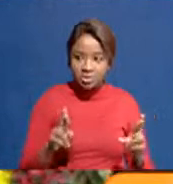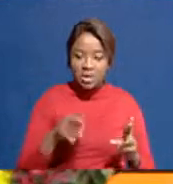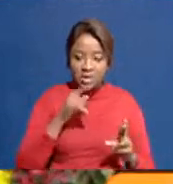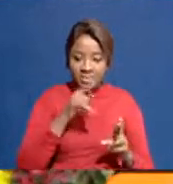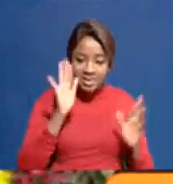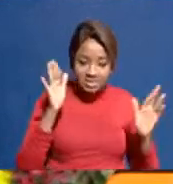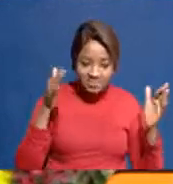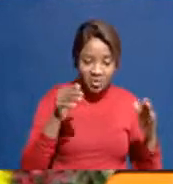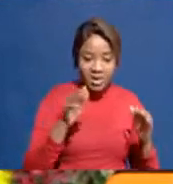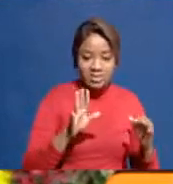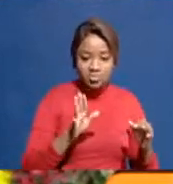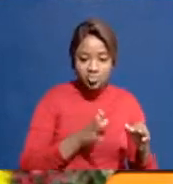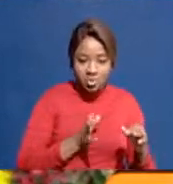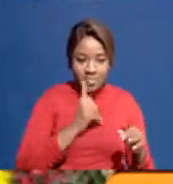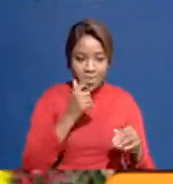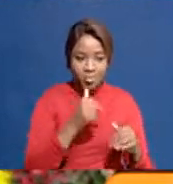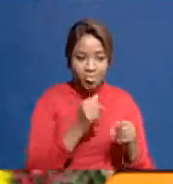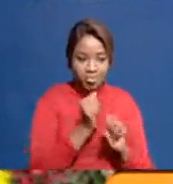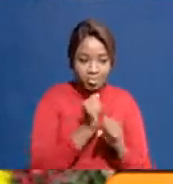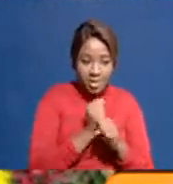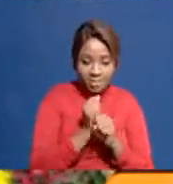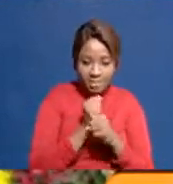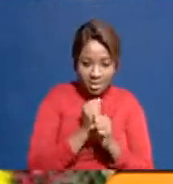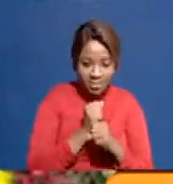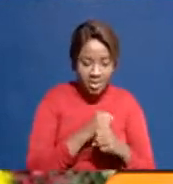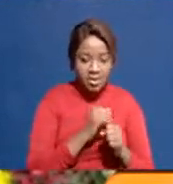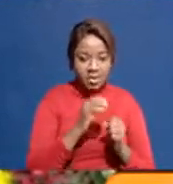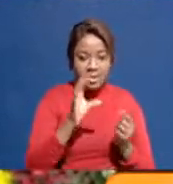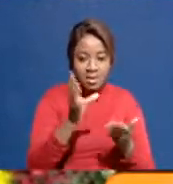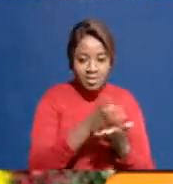Na baada ya kupata hiyo tunaitwa mapatiliko,